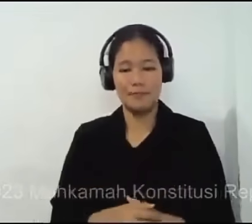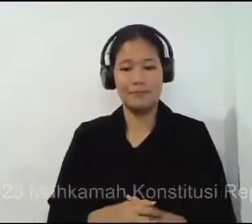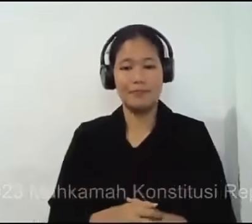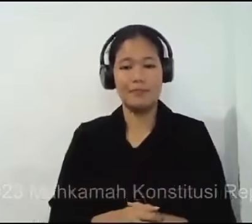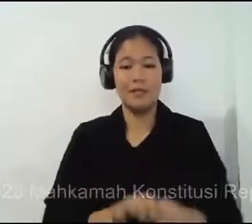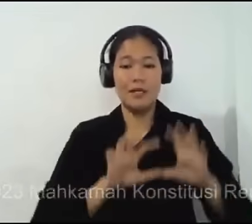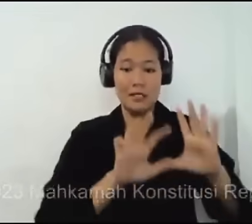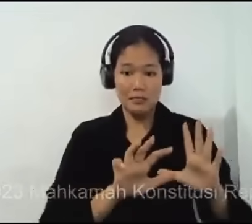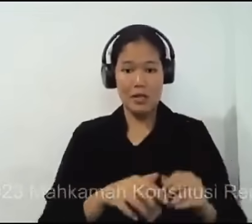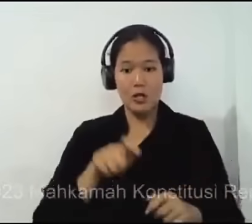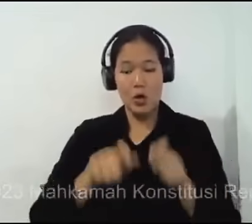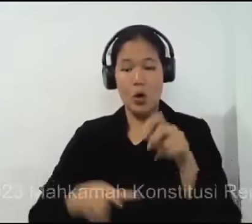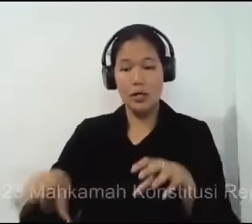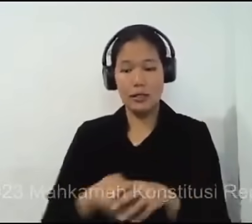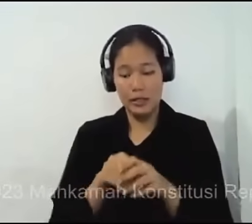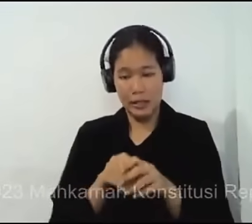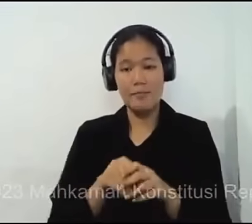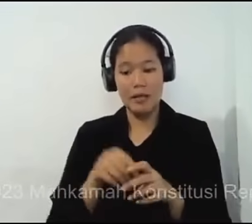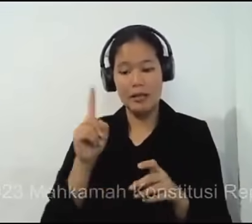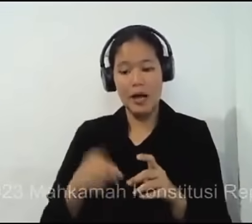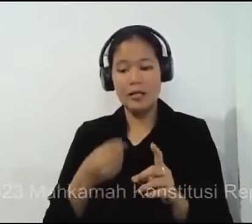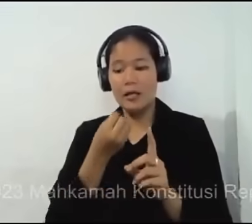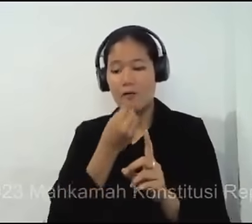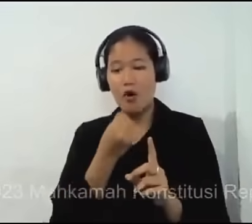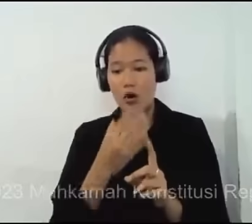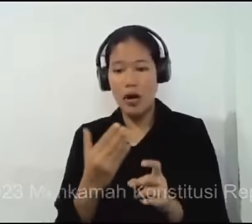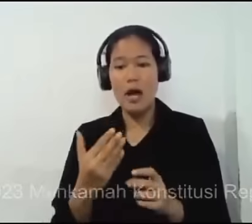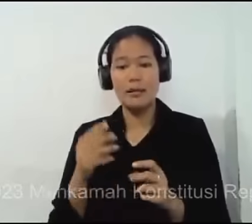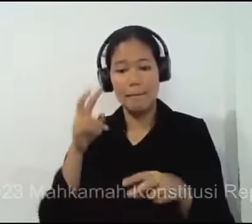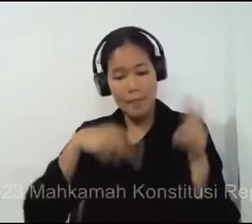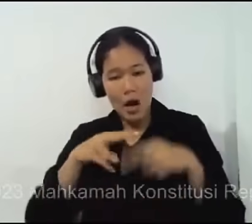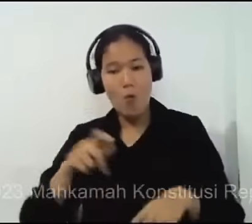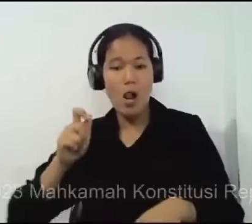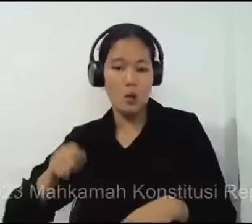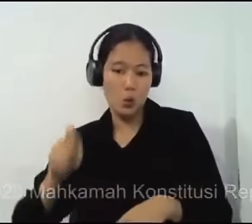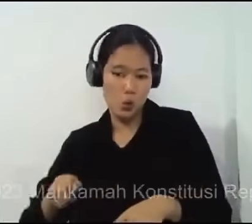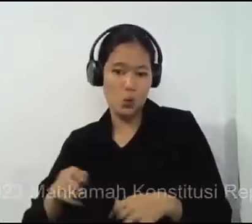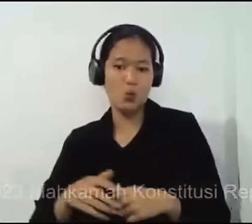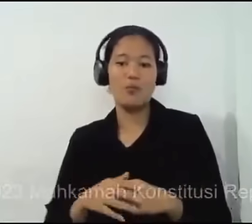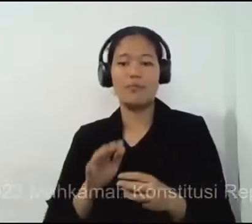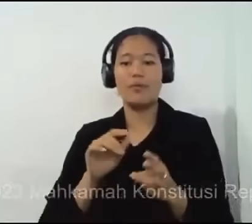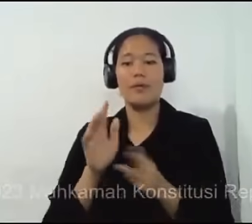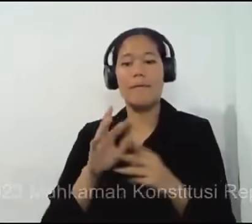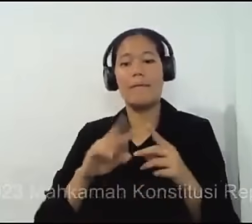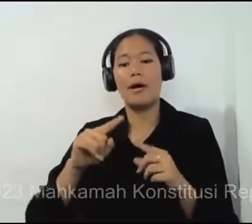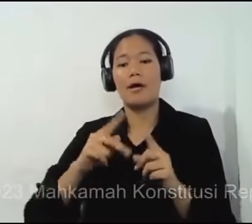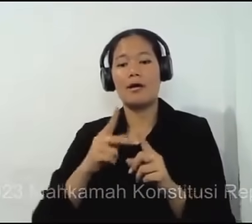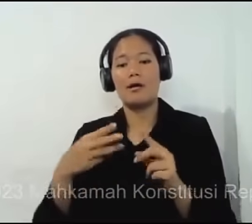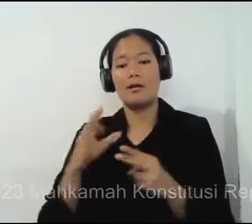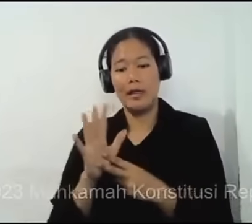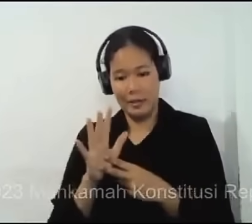perorangan warga negara tergabung dalam advokat pengawal konstitusi saudara Marten siwabesi dan